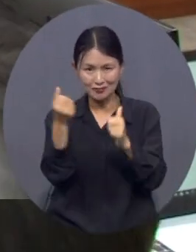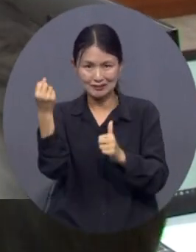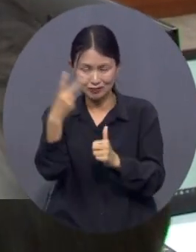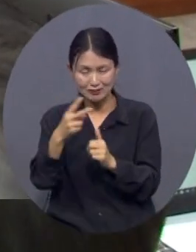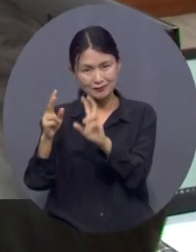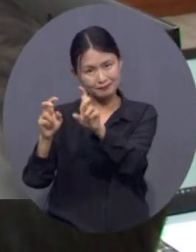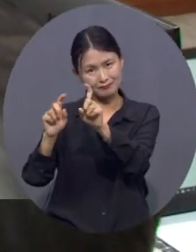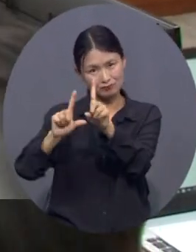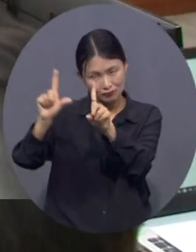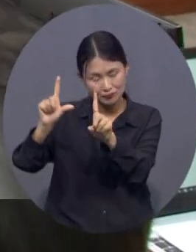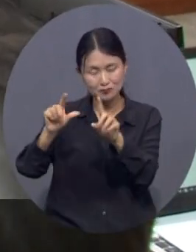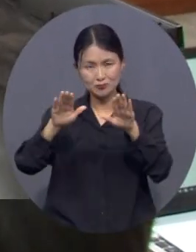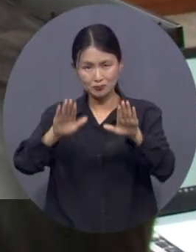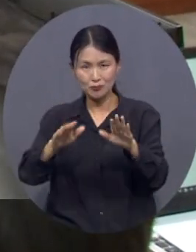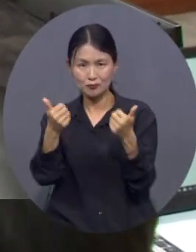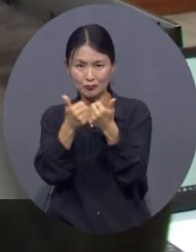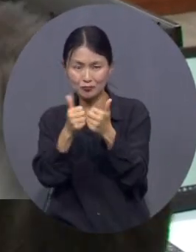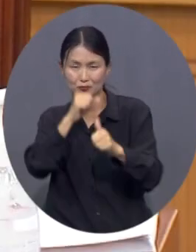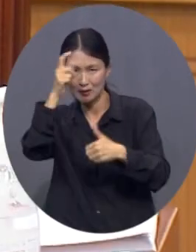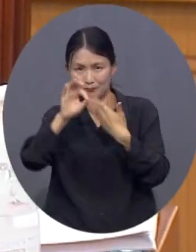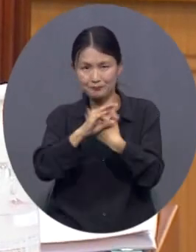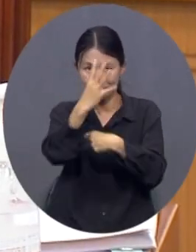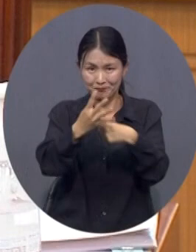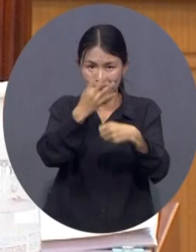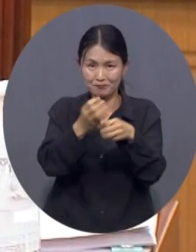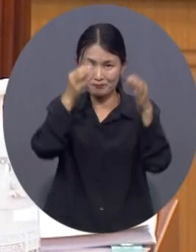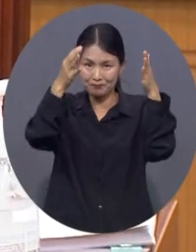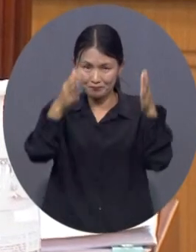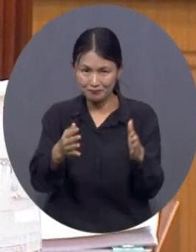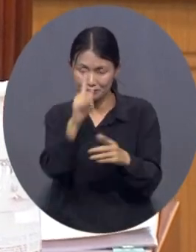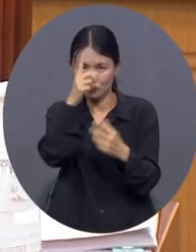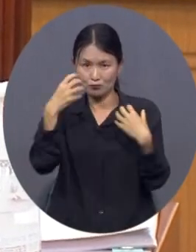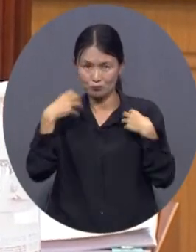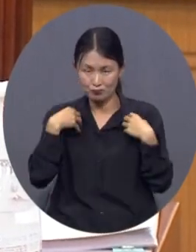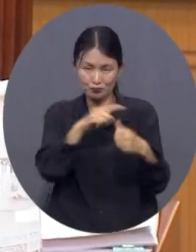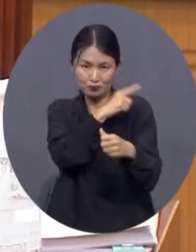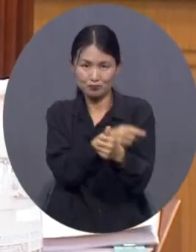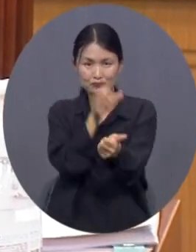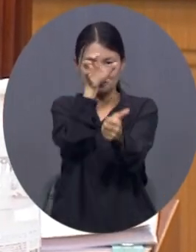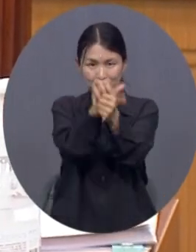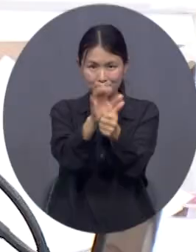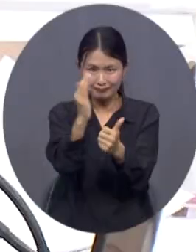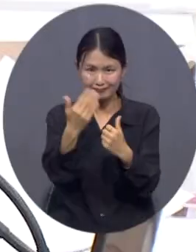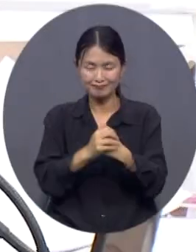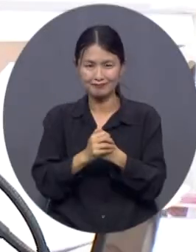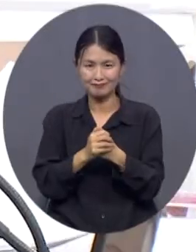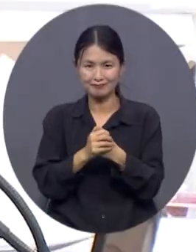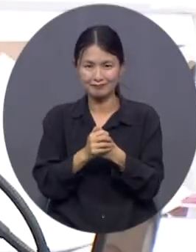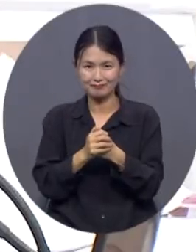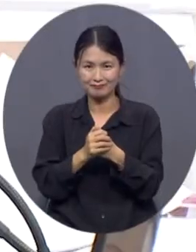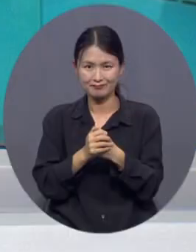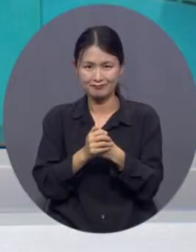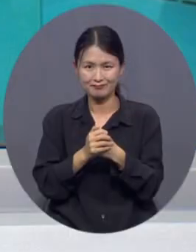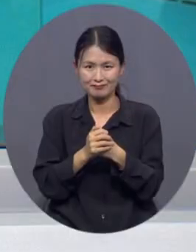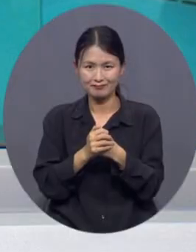21일 본회의를 통과하면 4년 만에 정부 권한을 추가로 이양받게 됩니다.